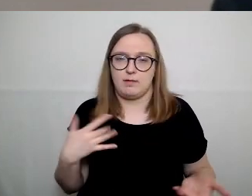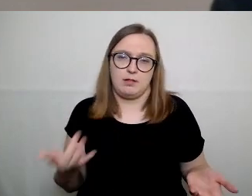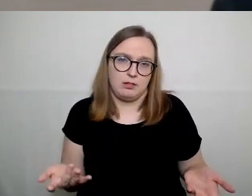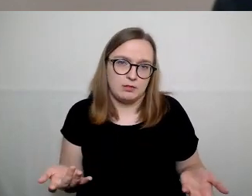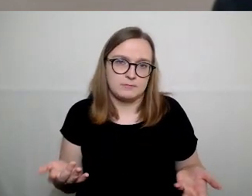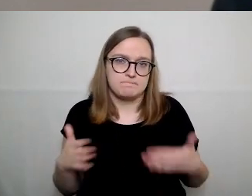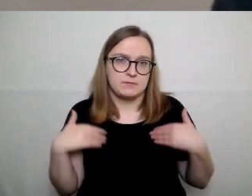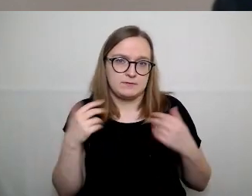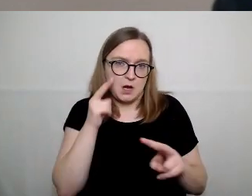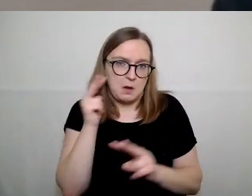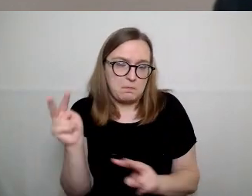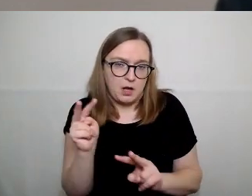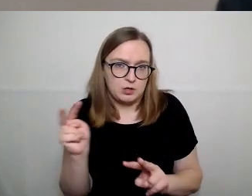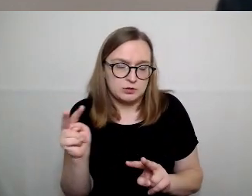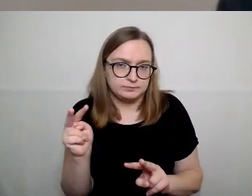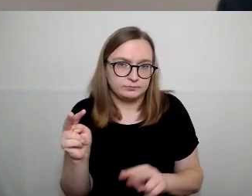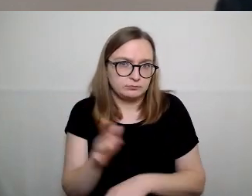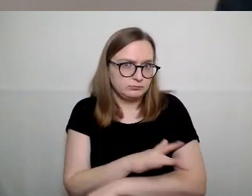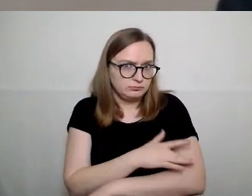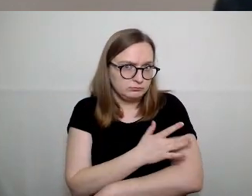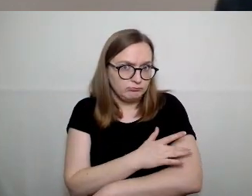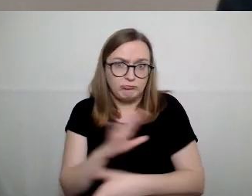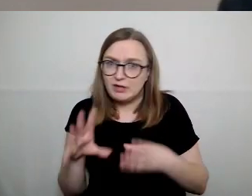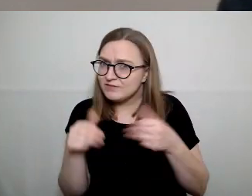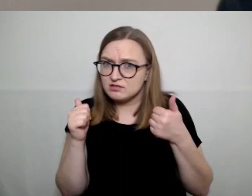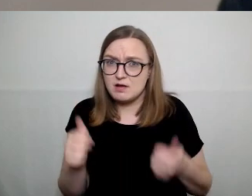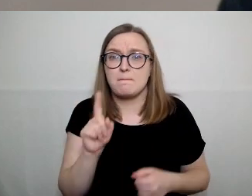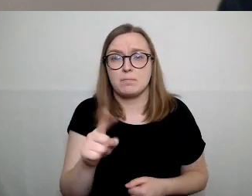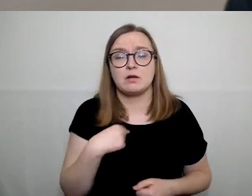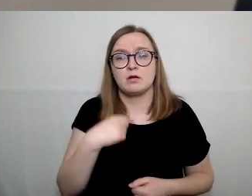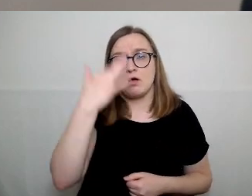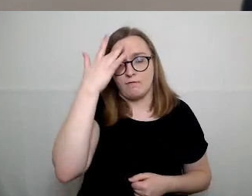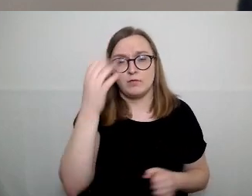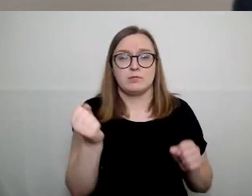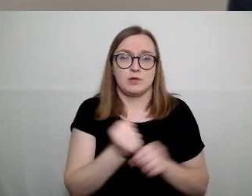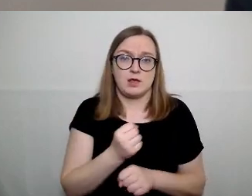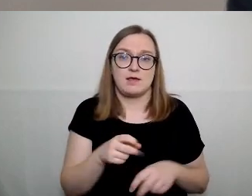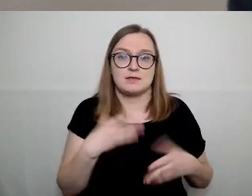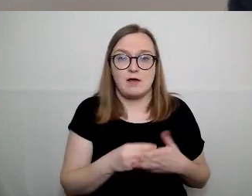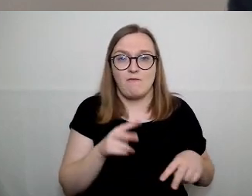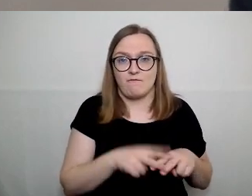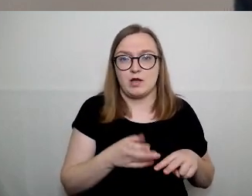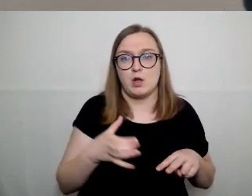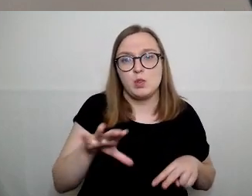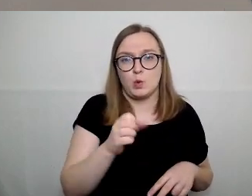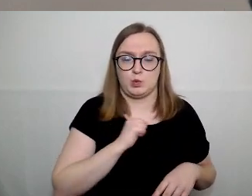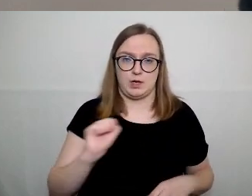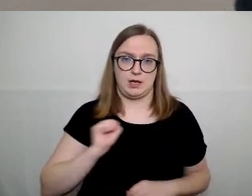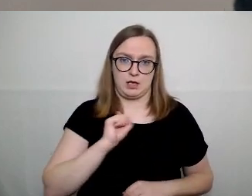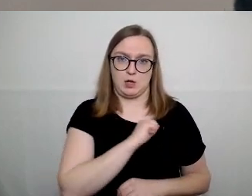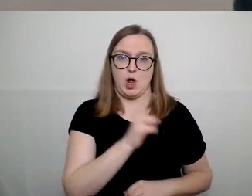sveikatos priežiūros būtų paslaugų, tai viskas tvarkoja, bet aš galvoju, kad mes turėtume gal vietinių turėti daugiau gydytojų, kurie norėtų